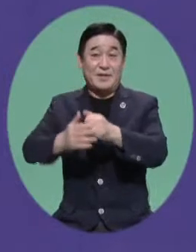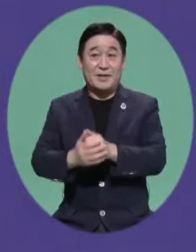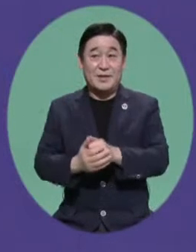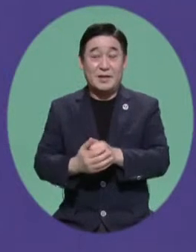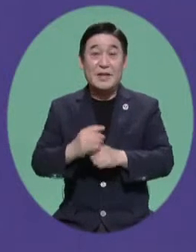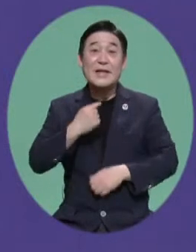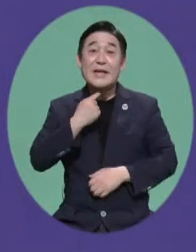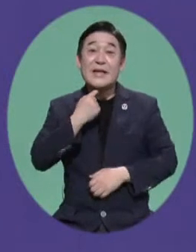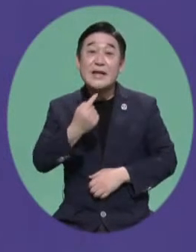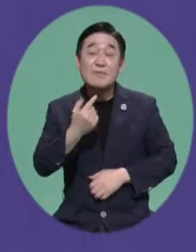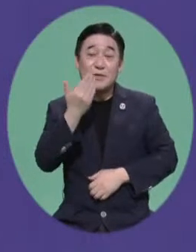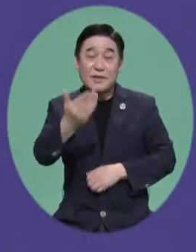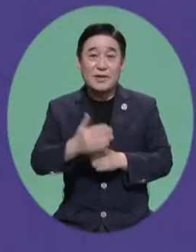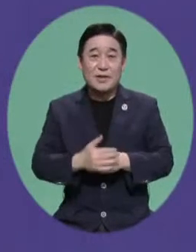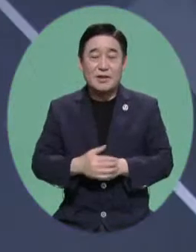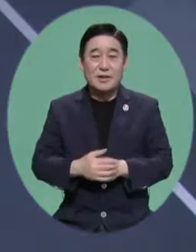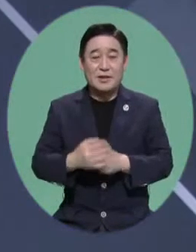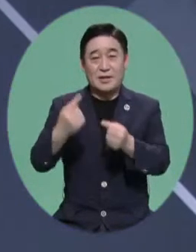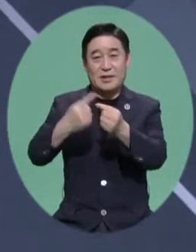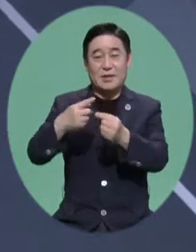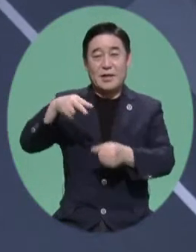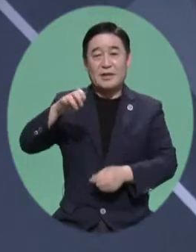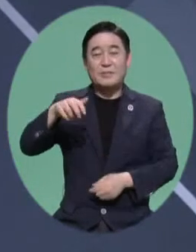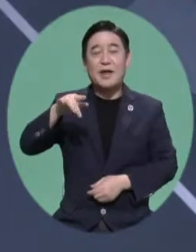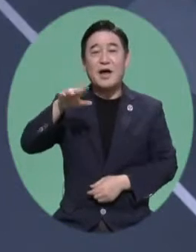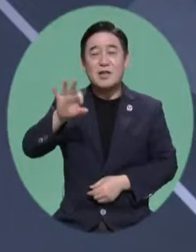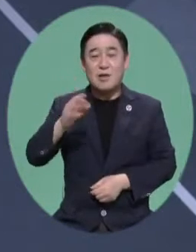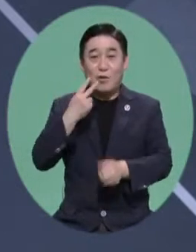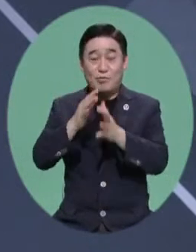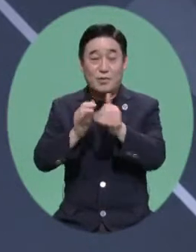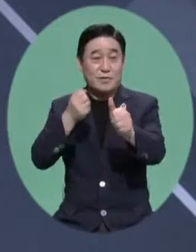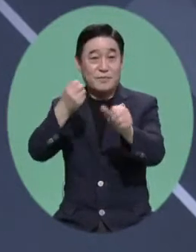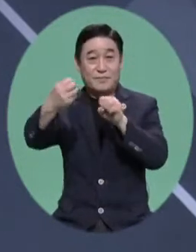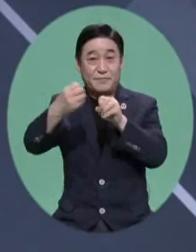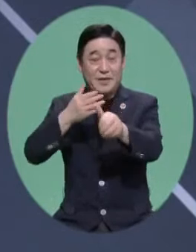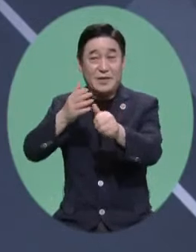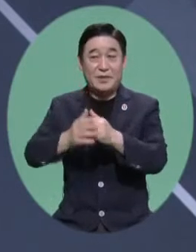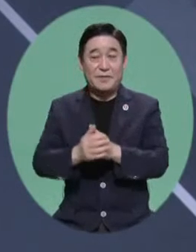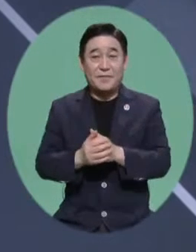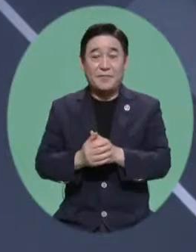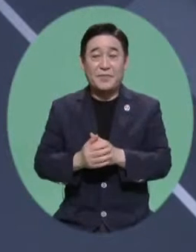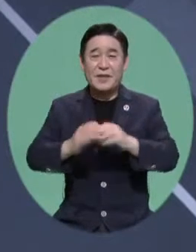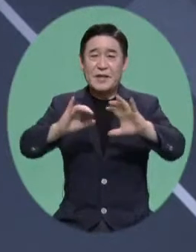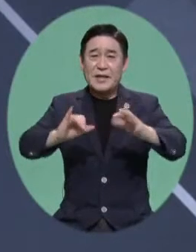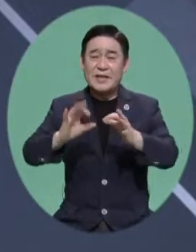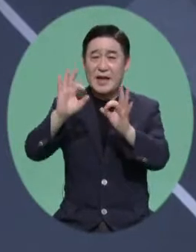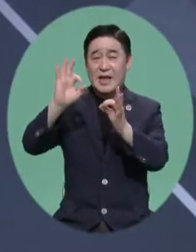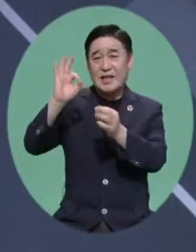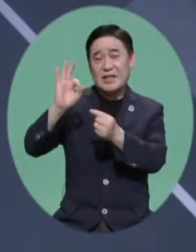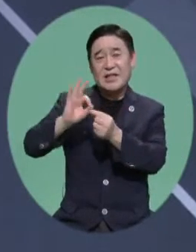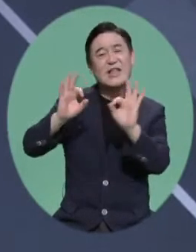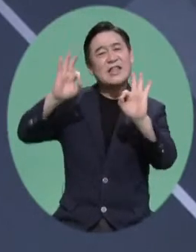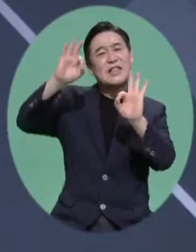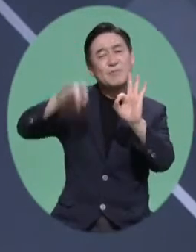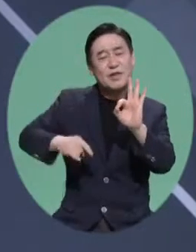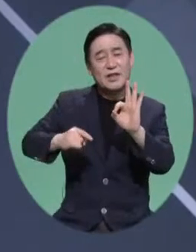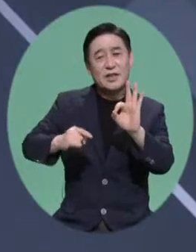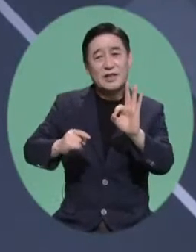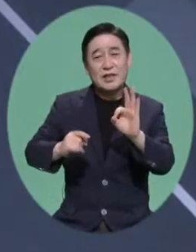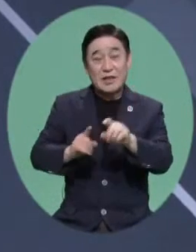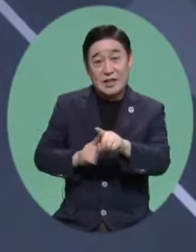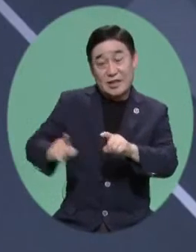답변 시간 1분 이구요 먼저 심상정 후보 답변 해 주시죠 세계 수비 경제 선진국인 대한민국에서